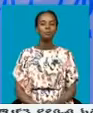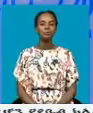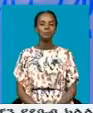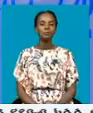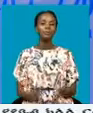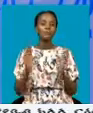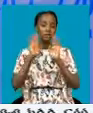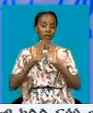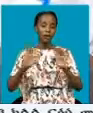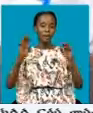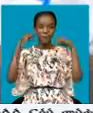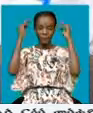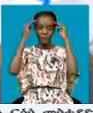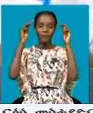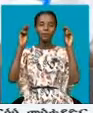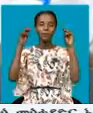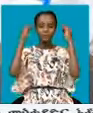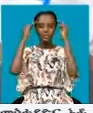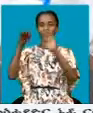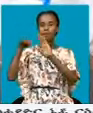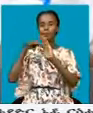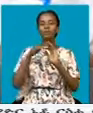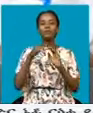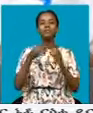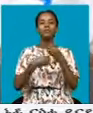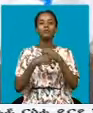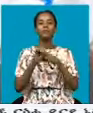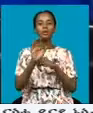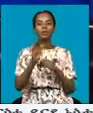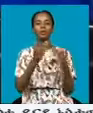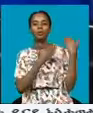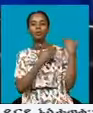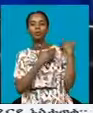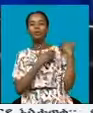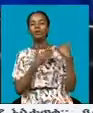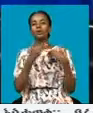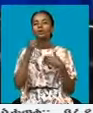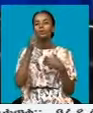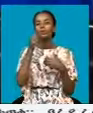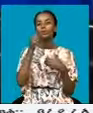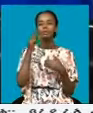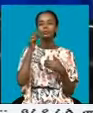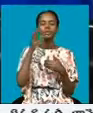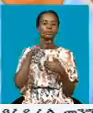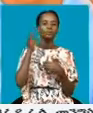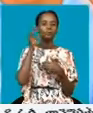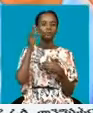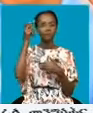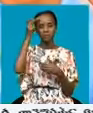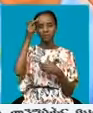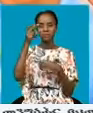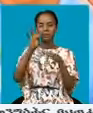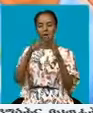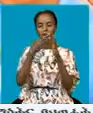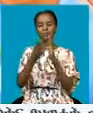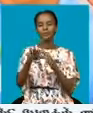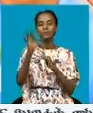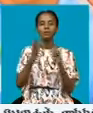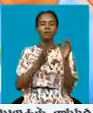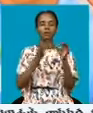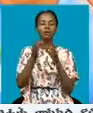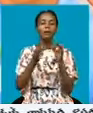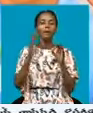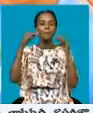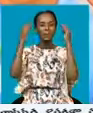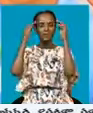يا سلام مينستر مينستر تو كاينا يصفت بيتو علافي وزرو هيرو دليبو بمراقبرو لاي تغينتو اندتنا قروت مينستر